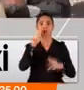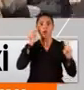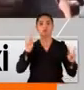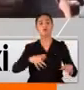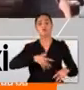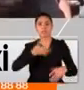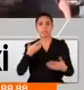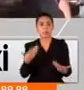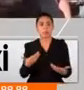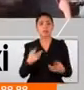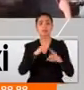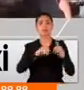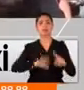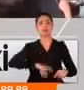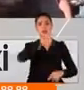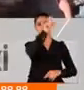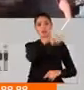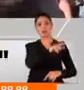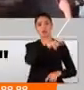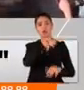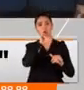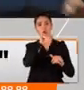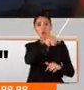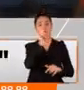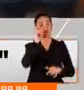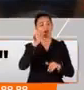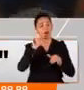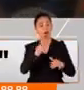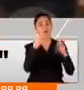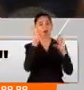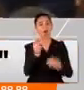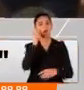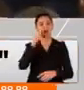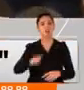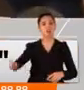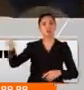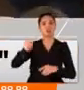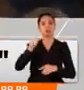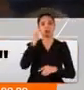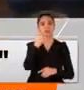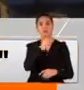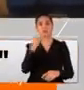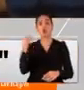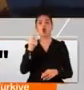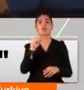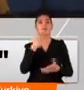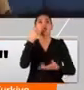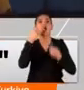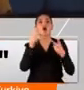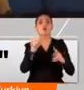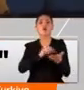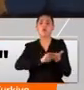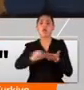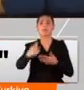Bay Kemal, onun izinde gidenler bunu 1,5 milyon gibi açıklıyorlar. Bunlar hepsi